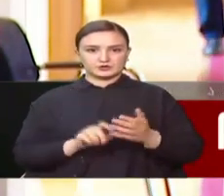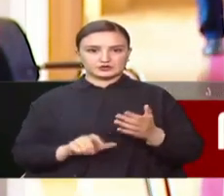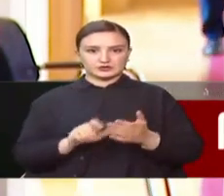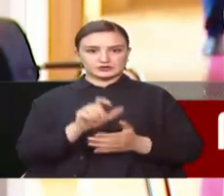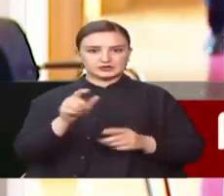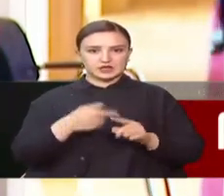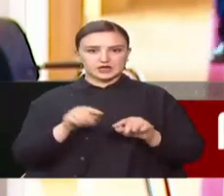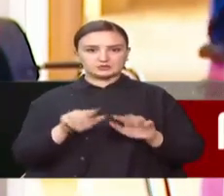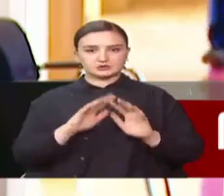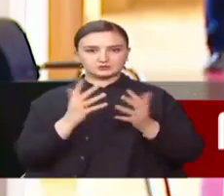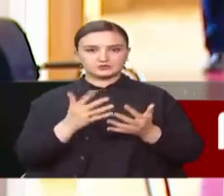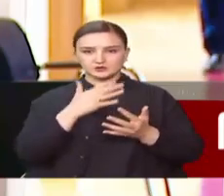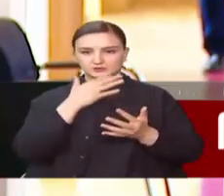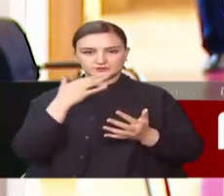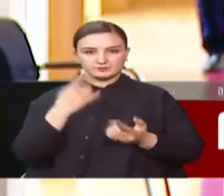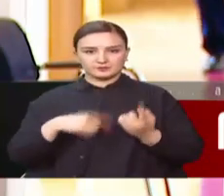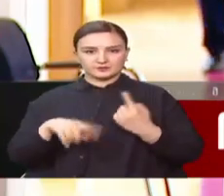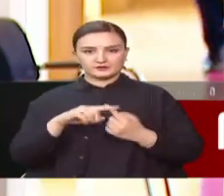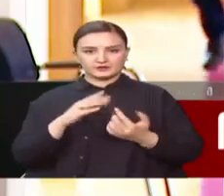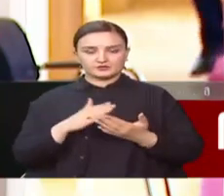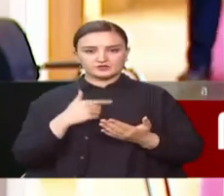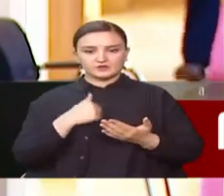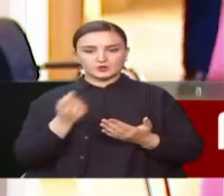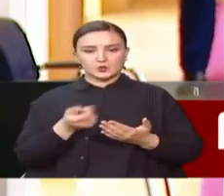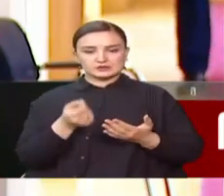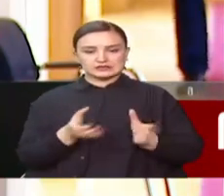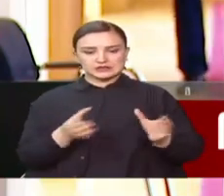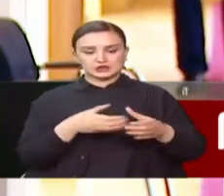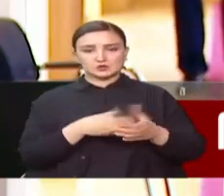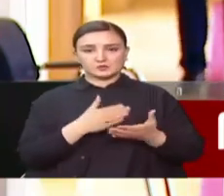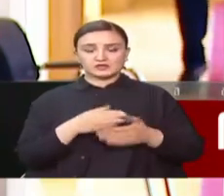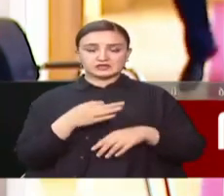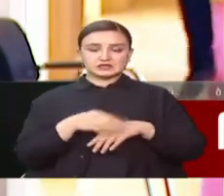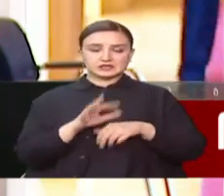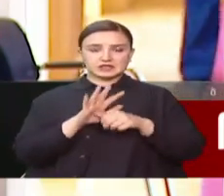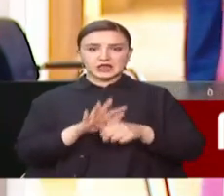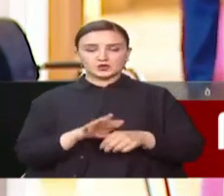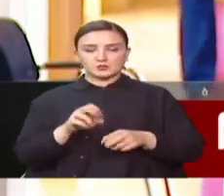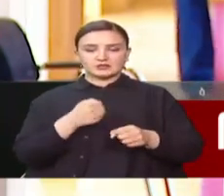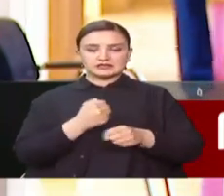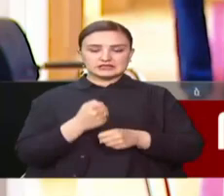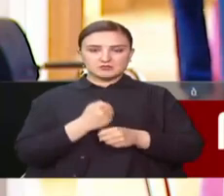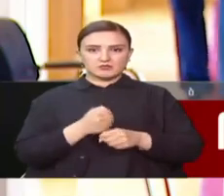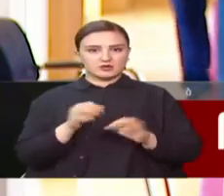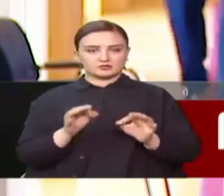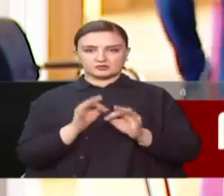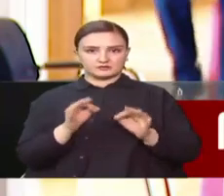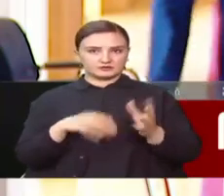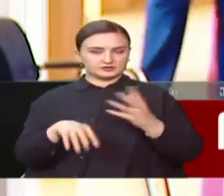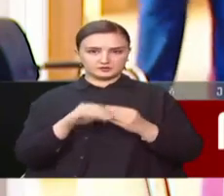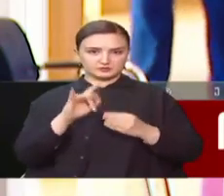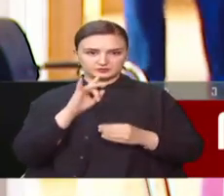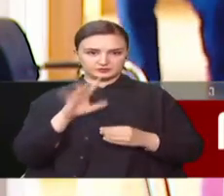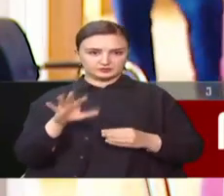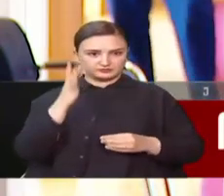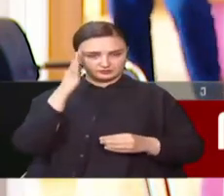Шентховашиха, Беврни Ариан, Чунгава сочинил там с Асамартлоши, рад с Мондеха, Залодуба, Сема Трепа, Саравиня Рапиребеда, конкретно